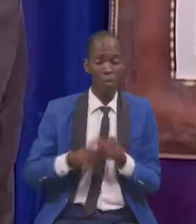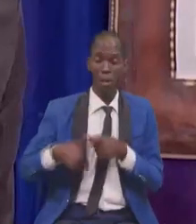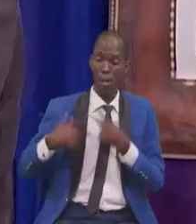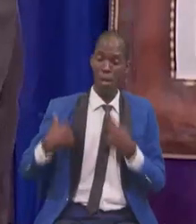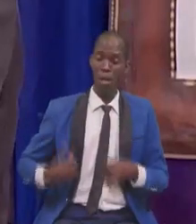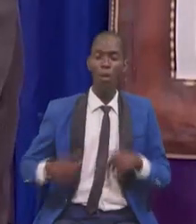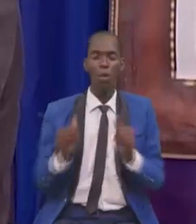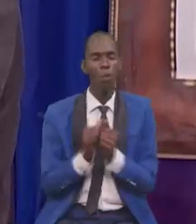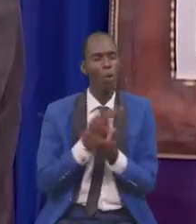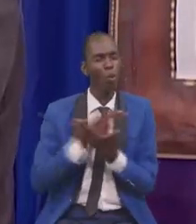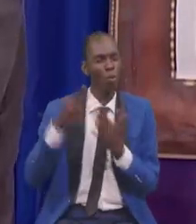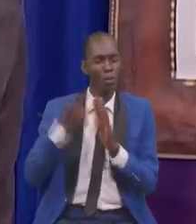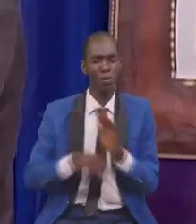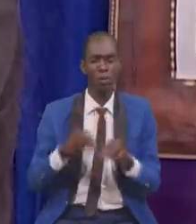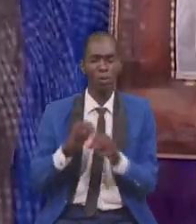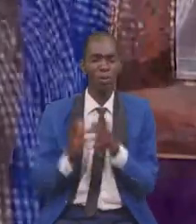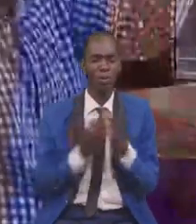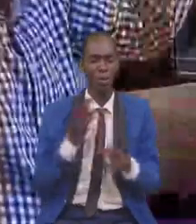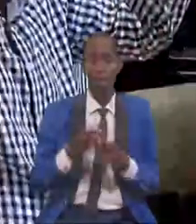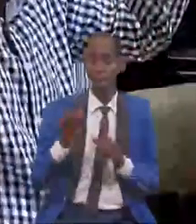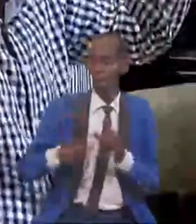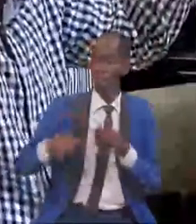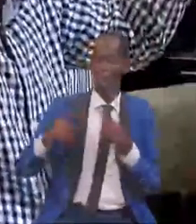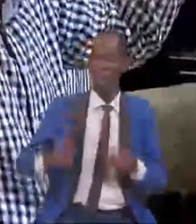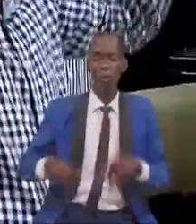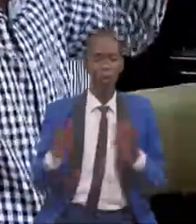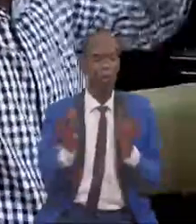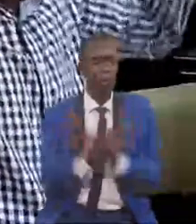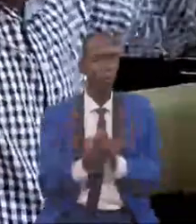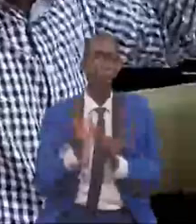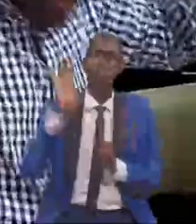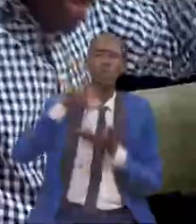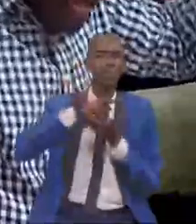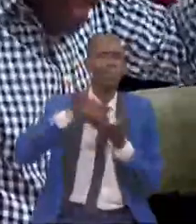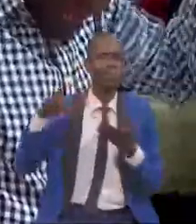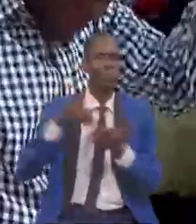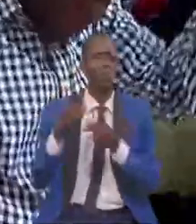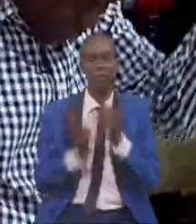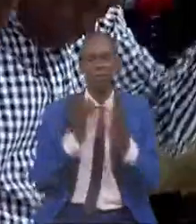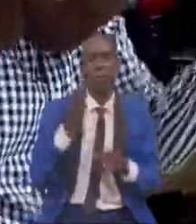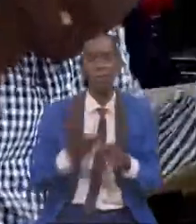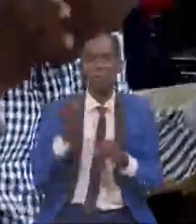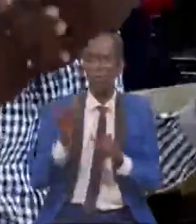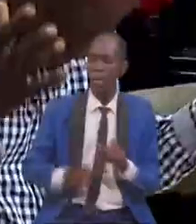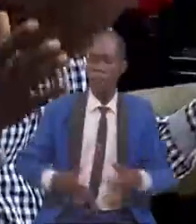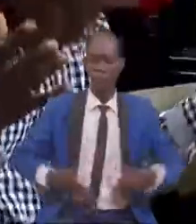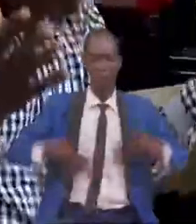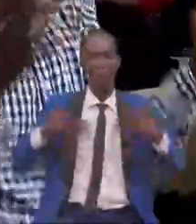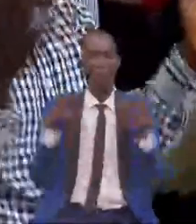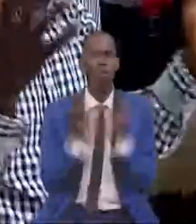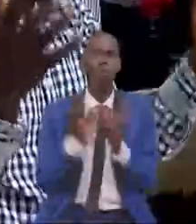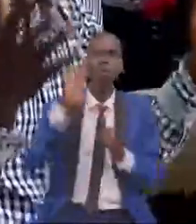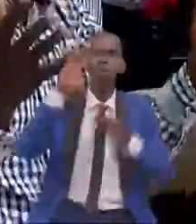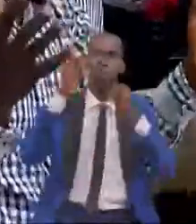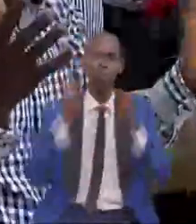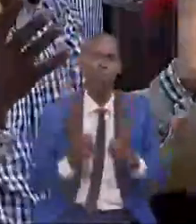Remplis tout cœur de sainteté. Remplis tout cœur de pureté, remplis toute vie